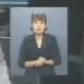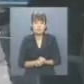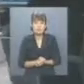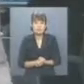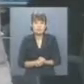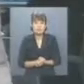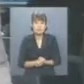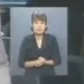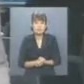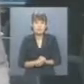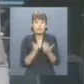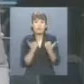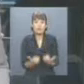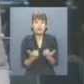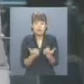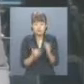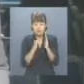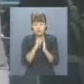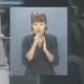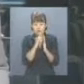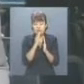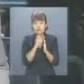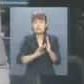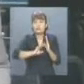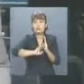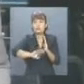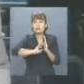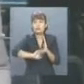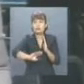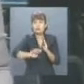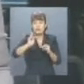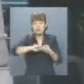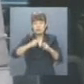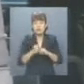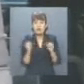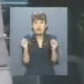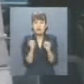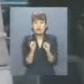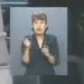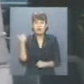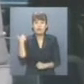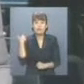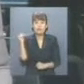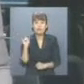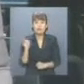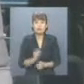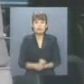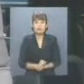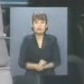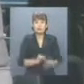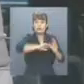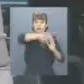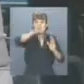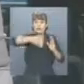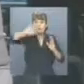ขณะนี้หลายพื้นที่ในภาคเหนือและภาคตะวันออกเฉียงเหนือเริ่มประสบกับภัยหนาวแล้วนะคะโดยเฉพาะพื้นที่บริเวณยอดดอยค่ะอุณหภูมิต่